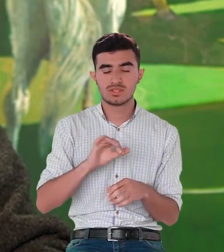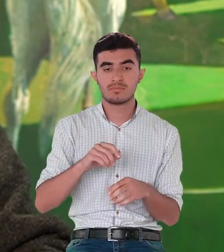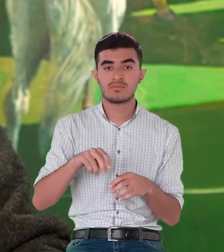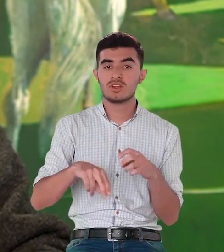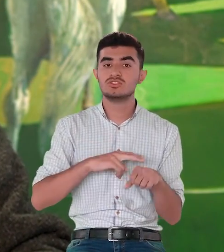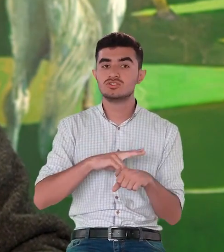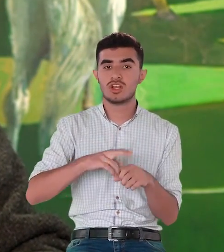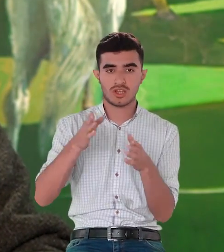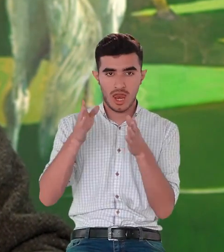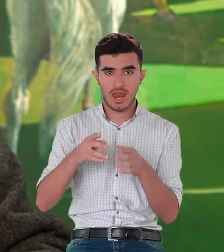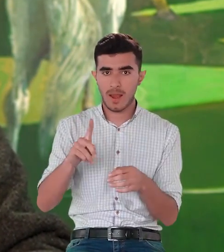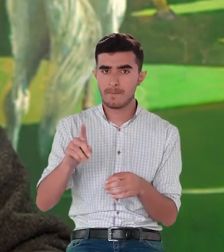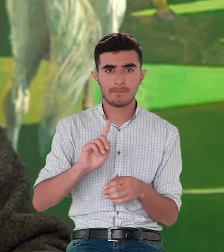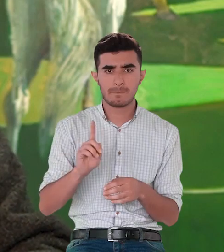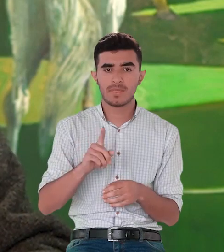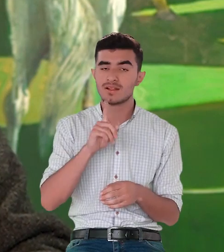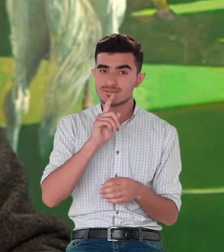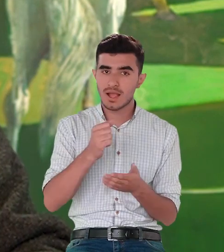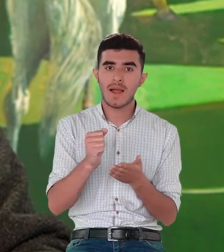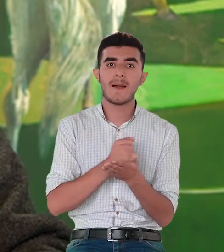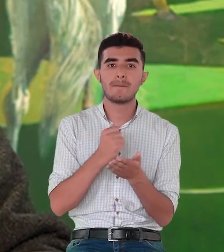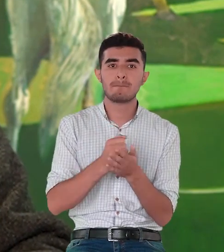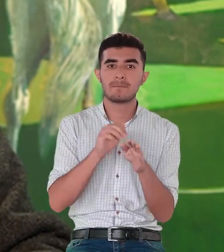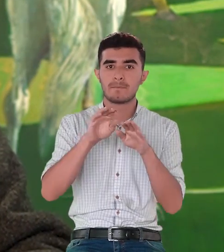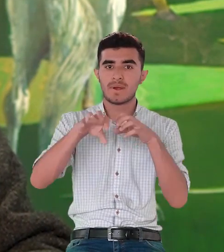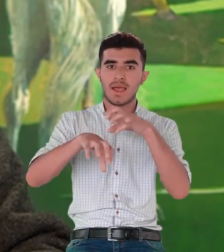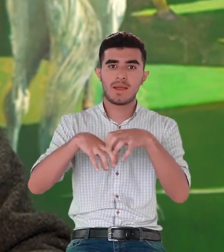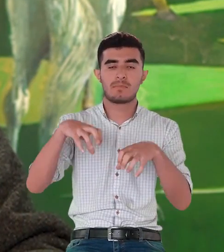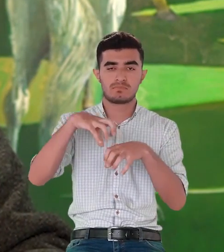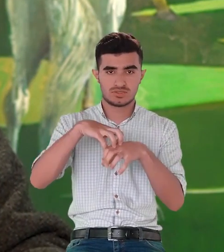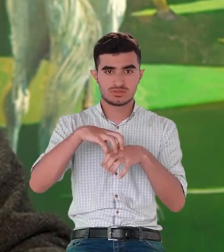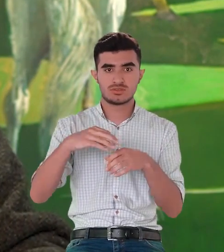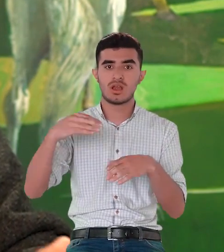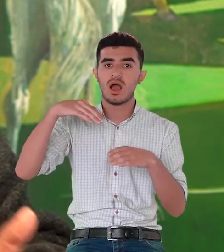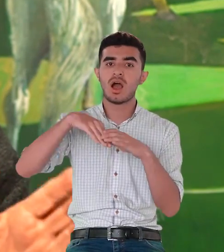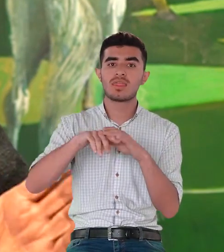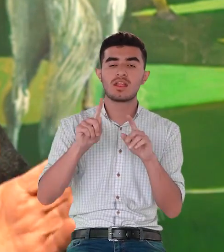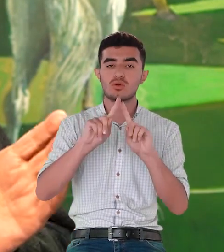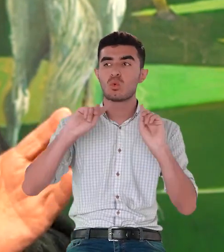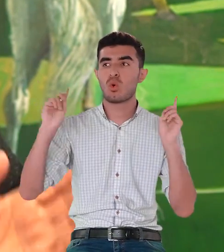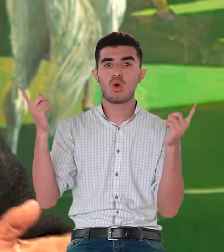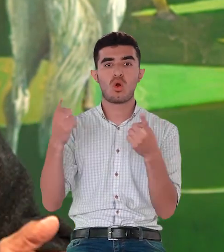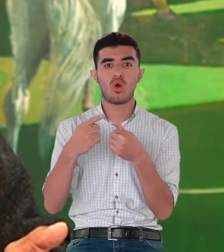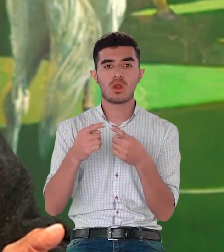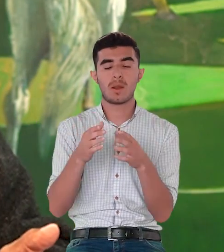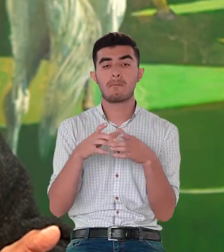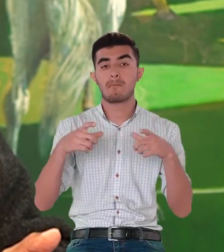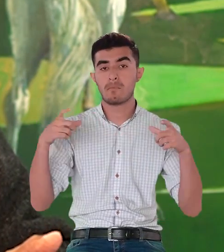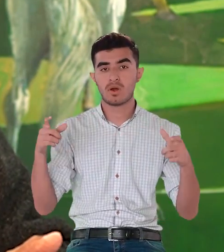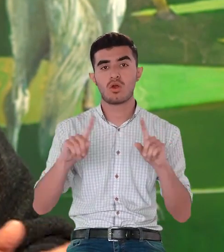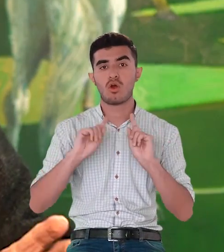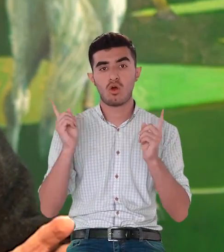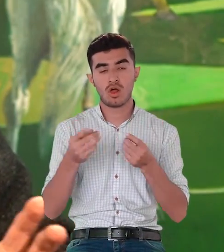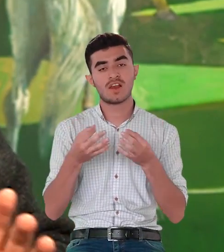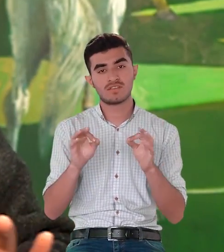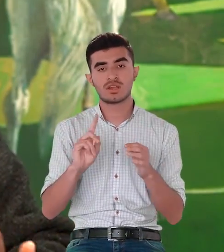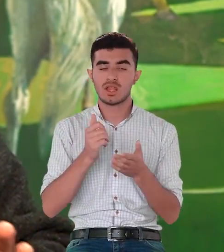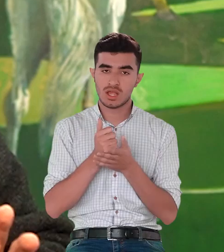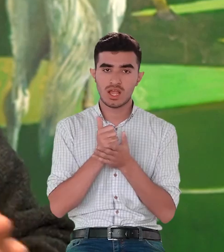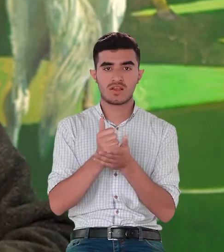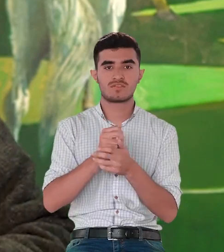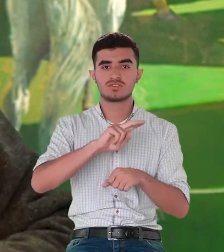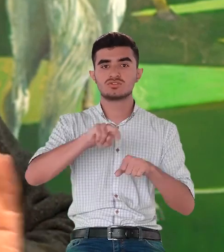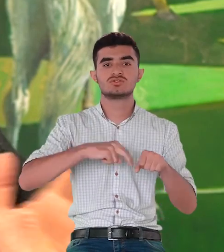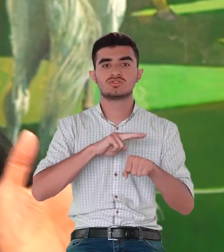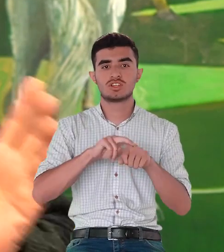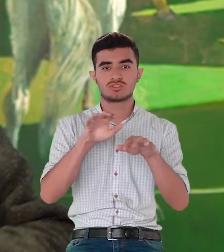وہ تھی اسٹیٹ بینک بلڈنگ. اس میں ایک ہال تھا جو کہ انہوں نے نیشنل اسمبلی کے لیے دے دیا تھا، بہت بڑا تھا،